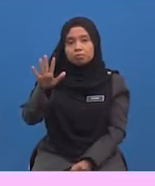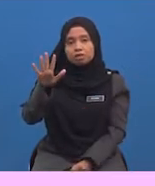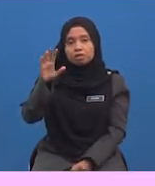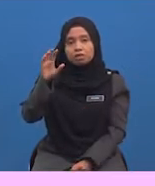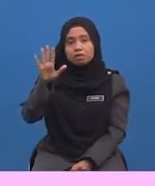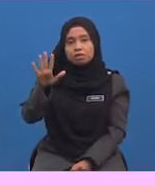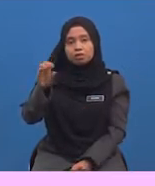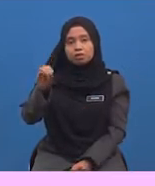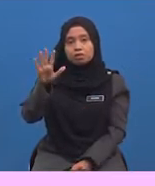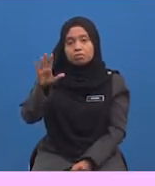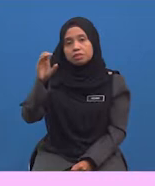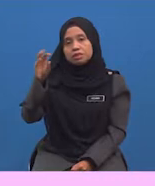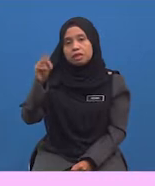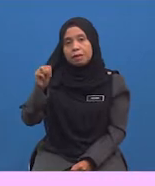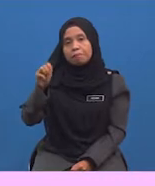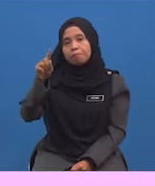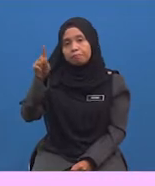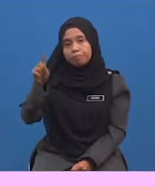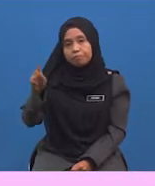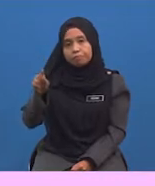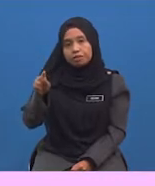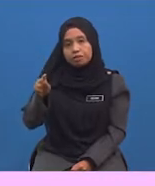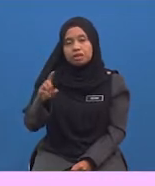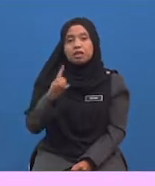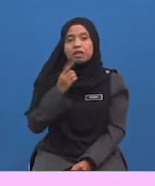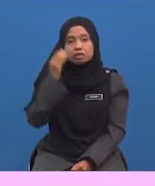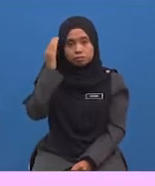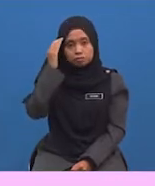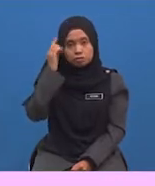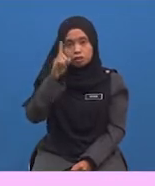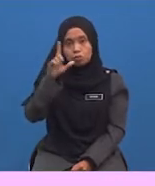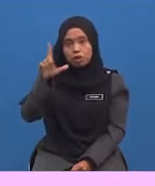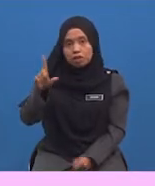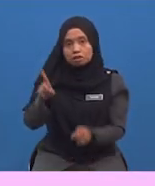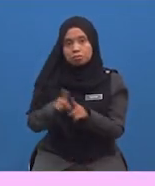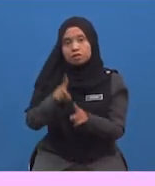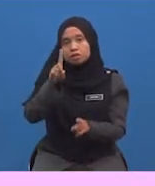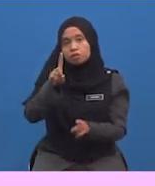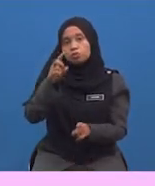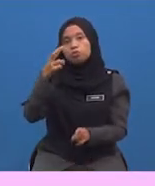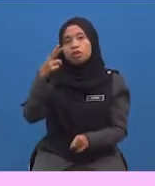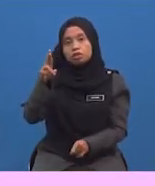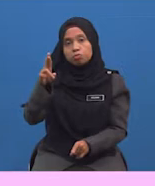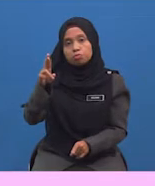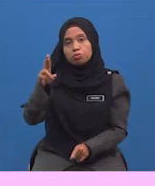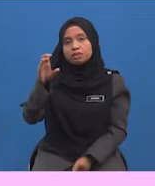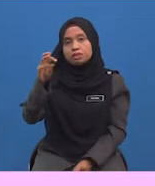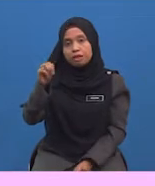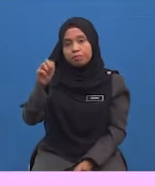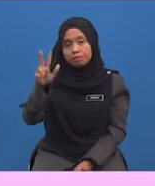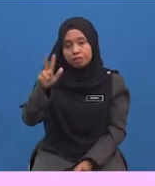1,440,505 sentimeter padu. Kita tahu bahawa 1 liter sama dengan 1,000 sentimeter